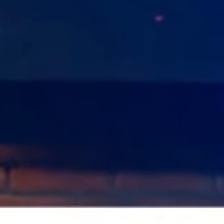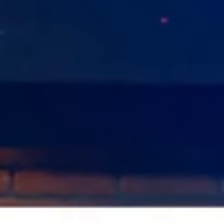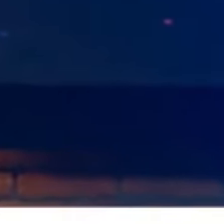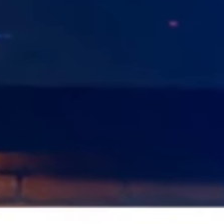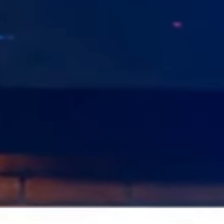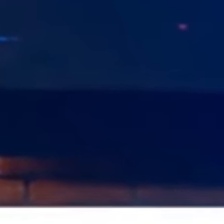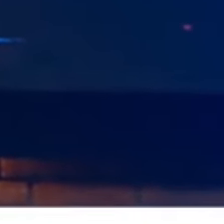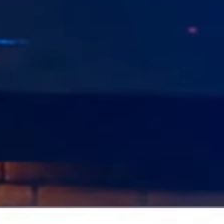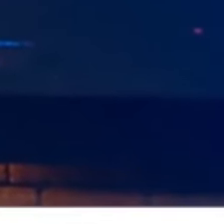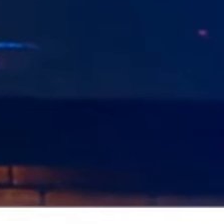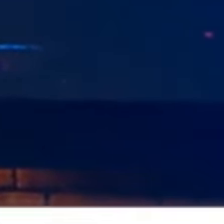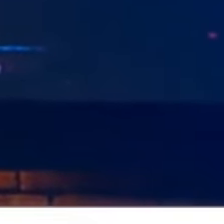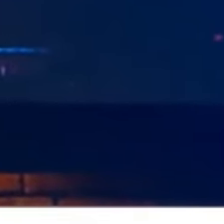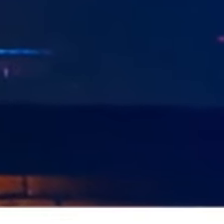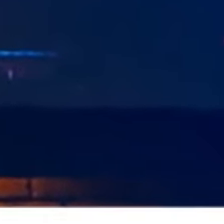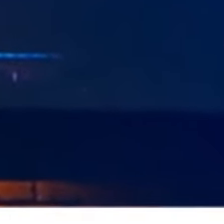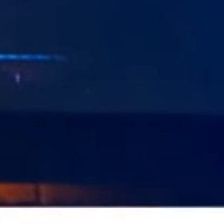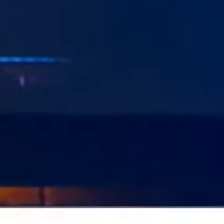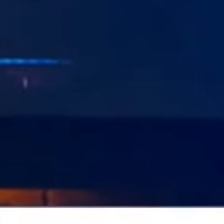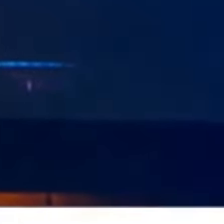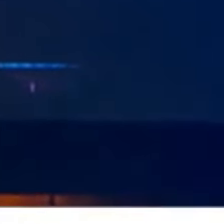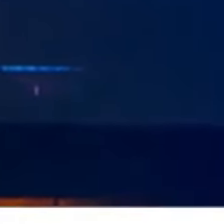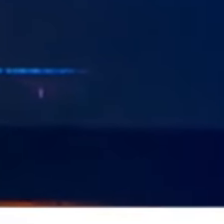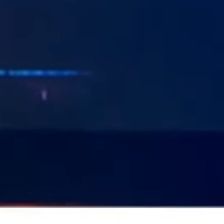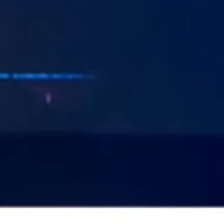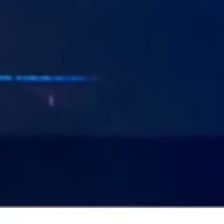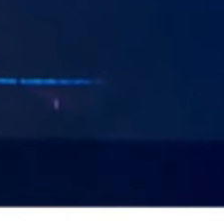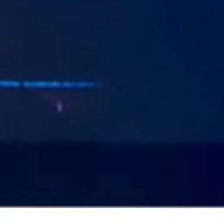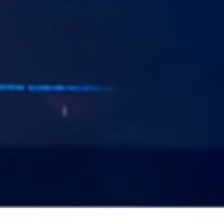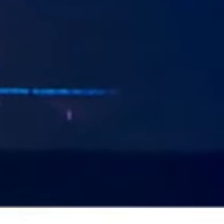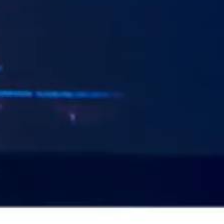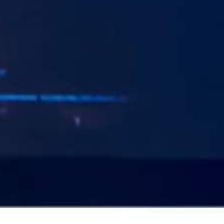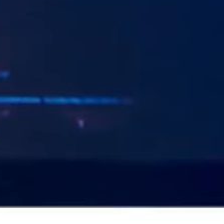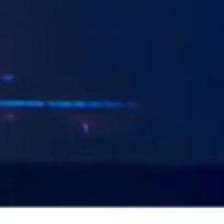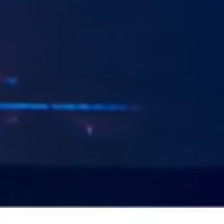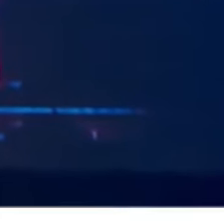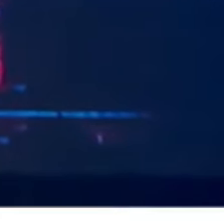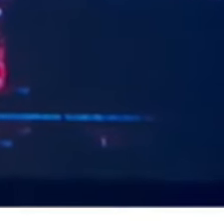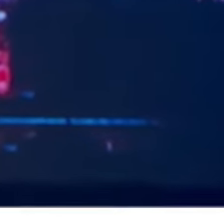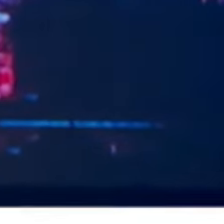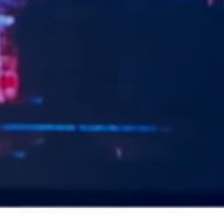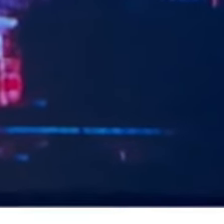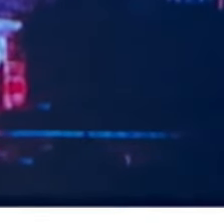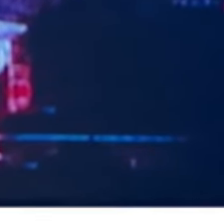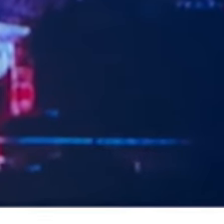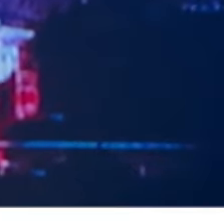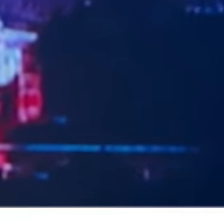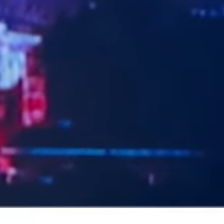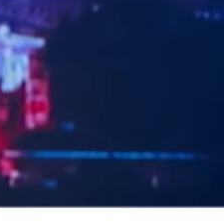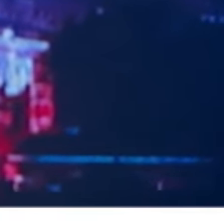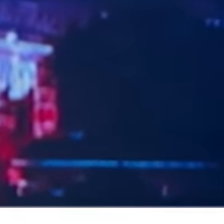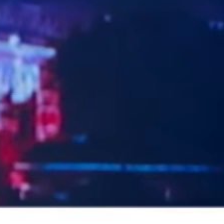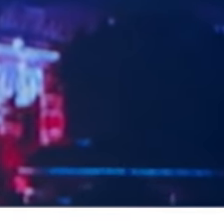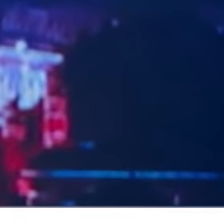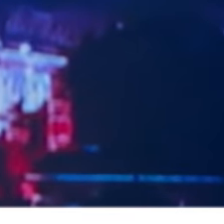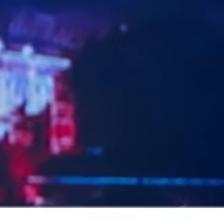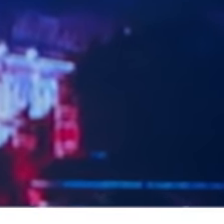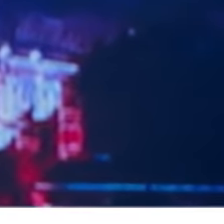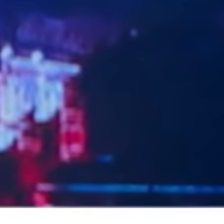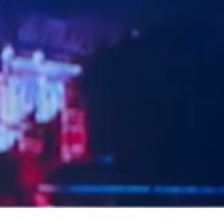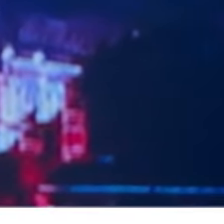თავარი თემებითა და სტუმრებით ეთერშია დღის ქრონიკა. საფეხბურთო წარმატების ისტორია იმდენად შთამბეჭდავია, რომ ყველა საკითხის განხილვა, მათ შორის პრემიერ-მინისტრის